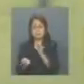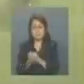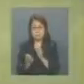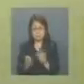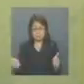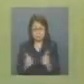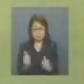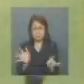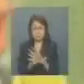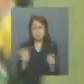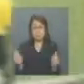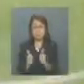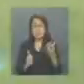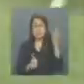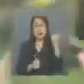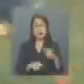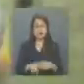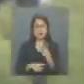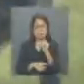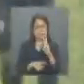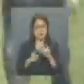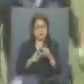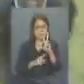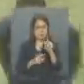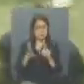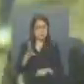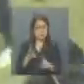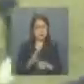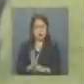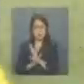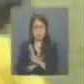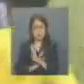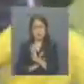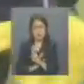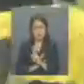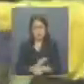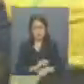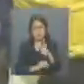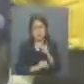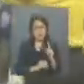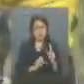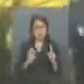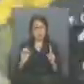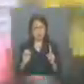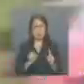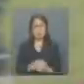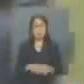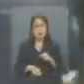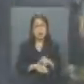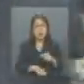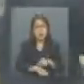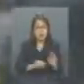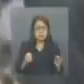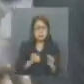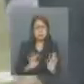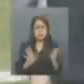ของทั้ง2ทีมเมื่อวันที่31ธันวาคมนะคะบุรีรัมย์ PA นั้นชนะเมืองทองไป 1-0 ในช่วงทดเวลาบาดเจ็บและสถิติในการพบกันของทั้ง